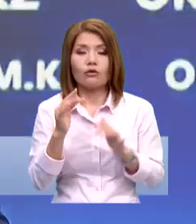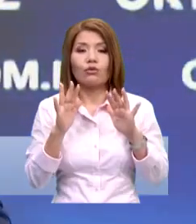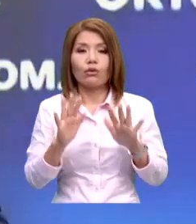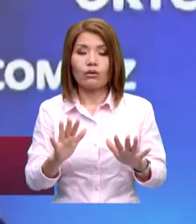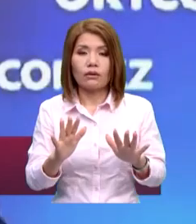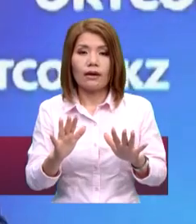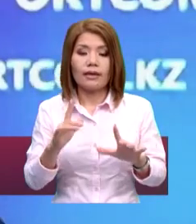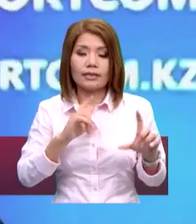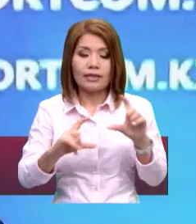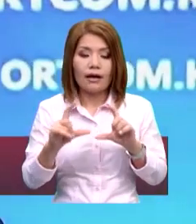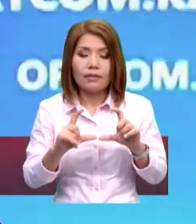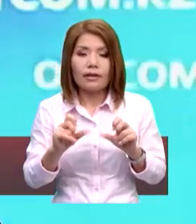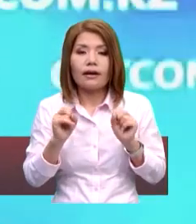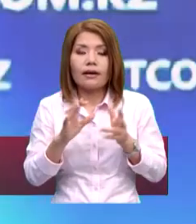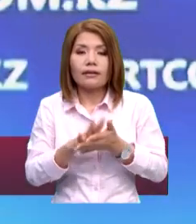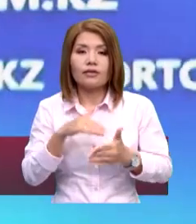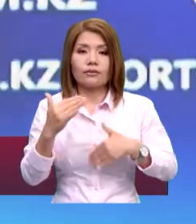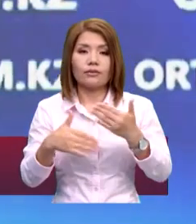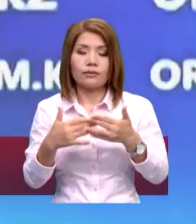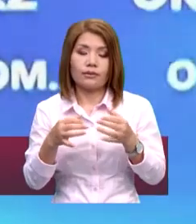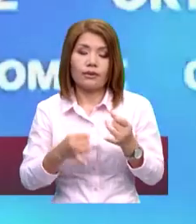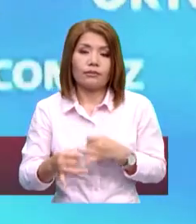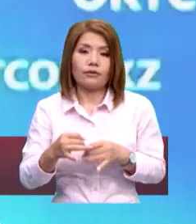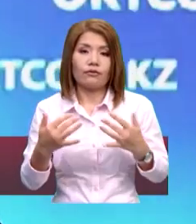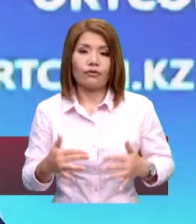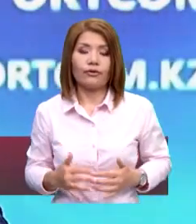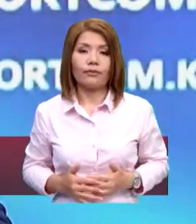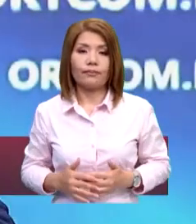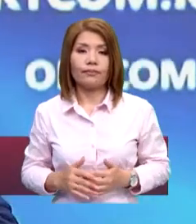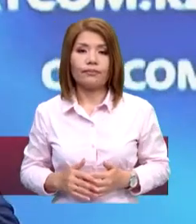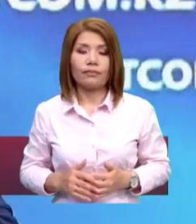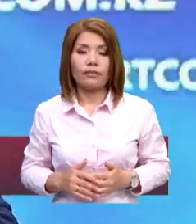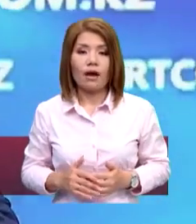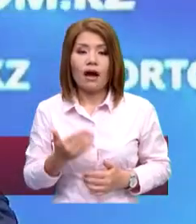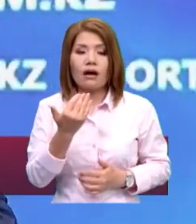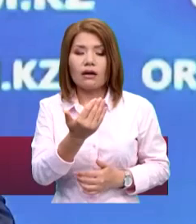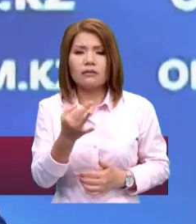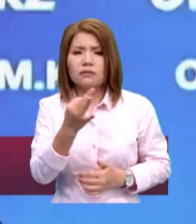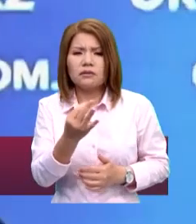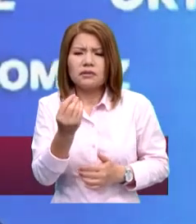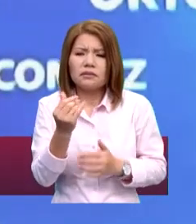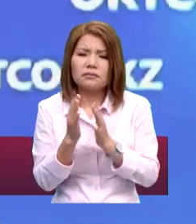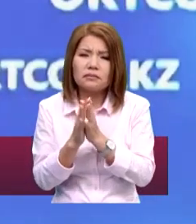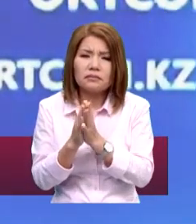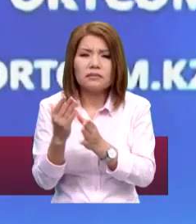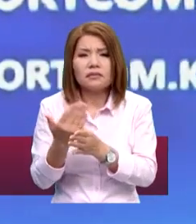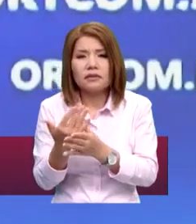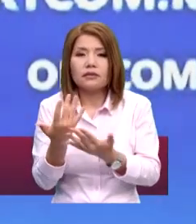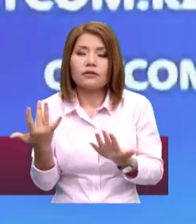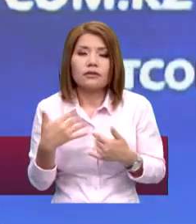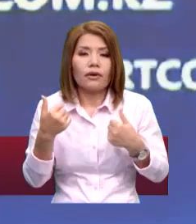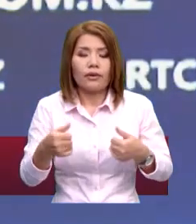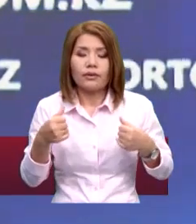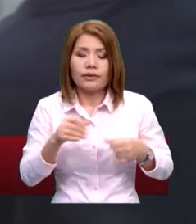ол шахматты қалай біз әрі қарай дамытамыз мәселесі. Сол ғана. Мынаған бізге ақша беріндер, бүйтіндер, сүйтіндер деген